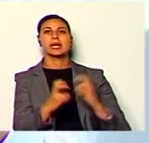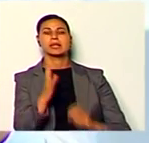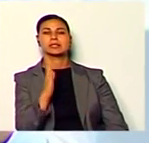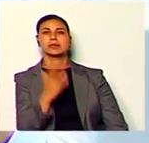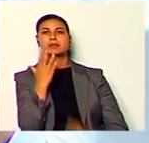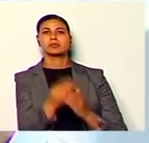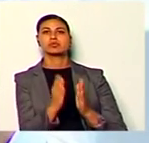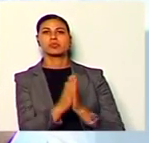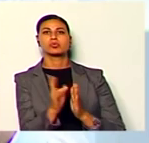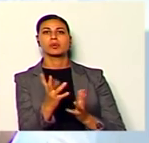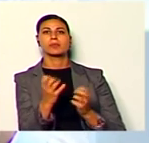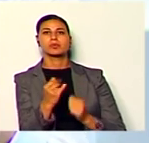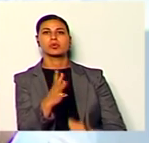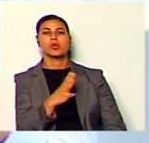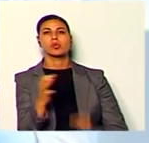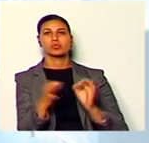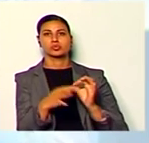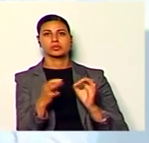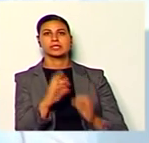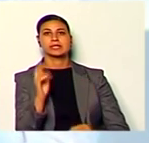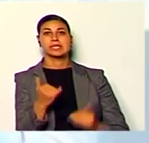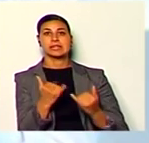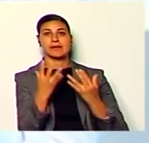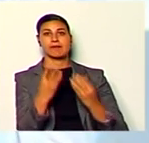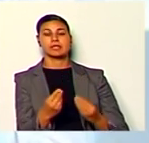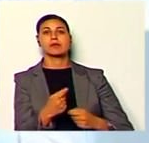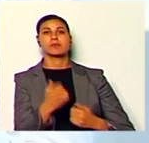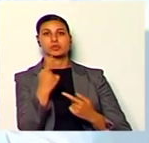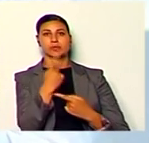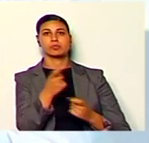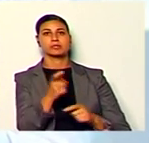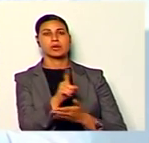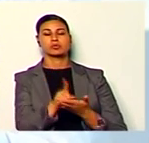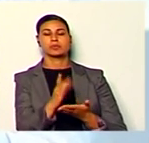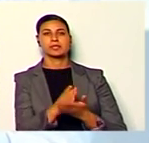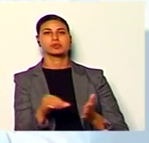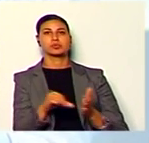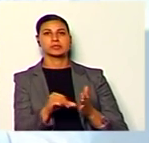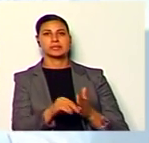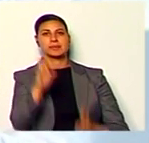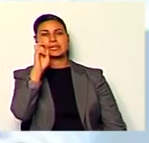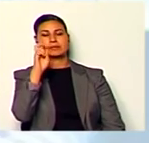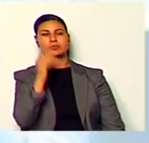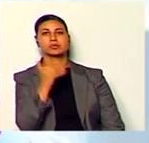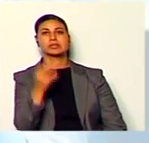გაუჩნდეთ მოთხოვნა, რომ მიიღონ გლეხებისგან ეს ყურძენი და დღევანდელი მოცემულობისათვის აუცილებელია სუბსიდირება